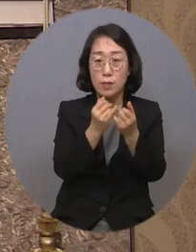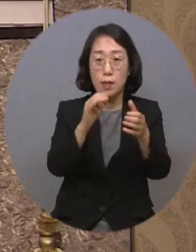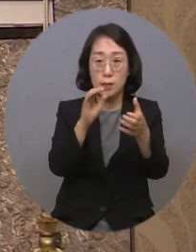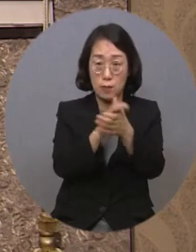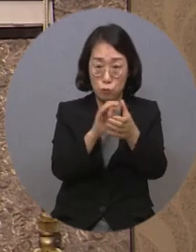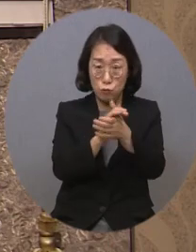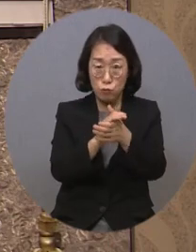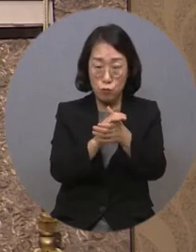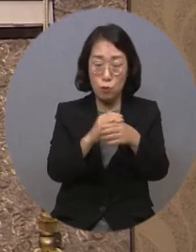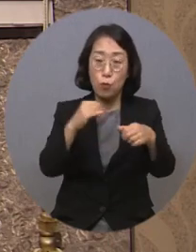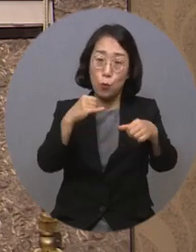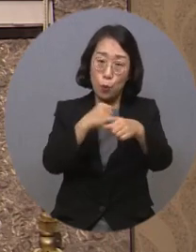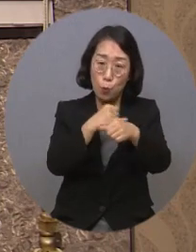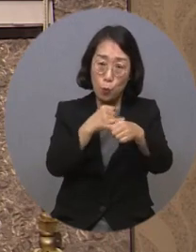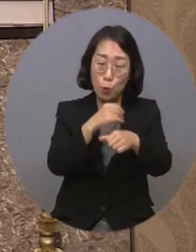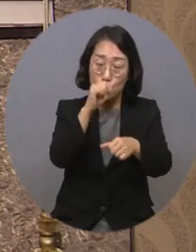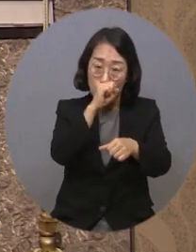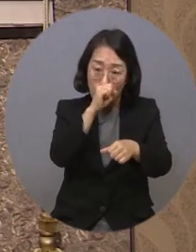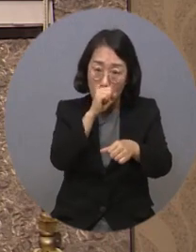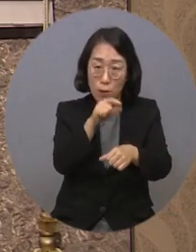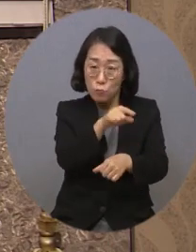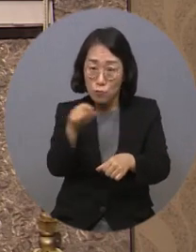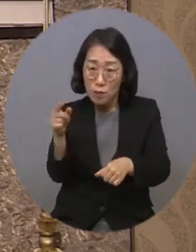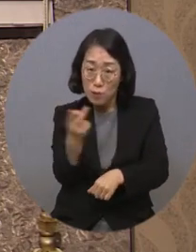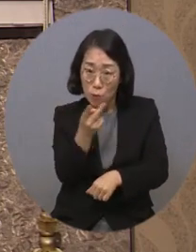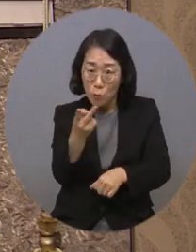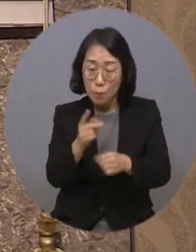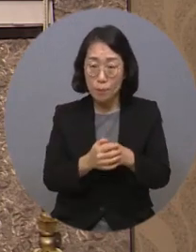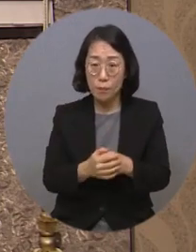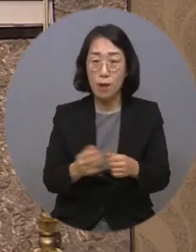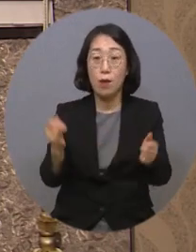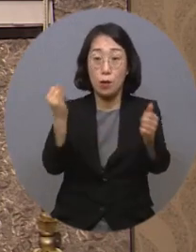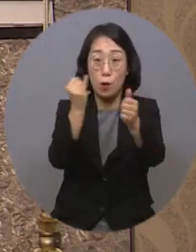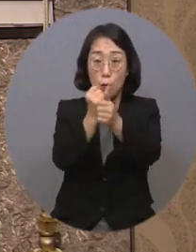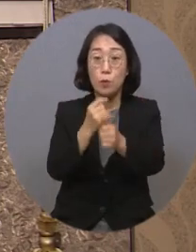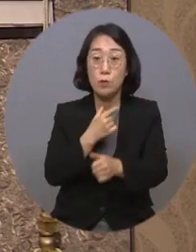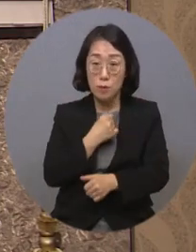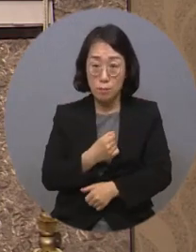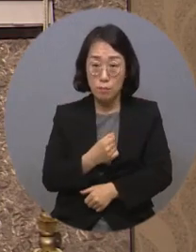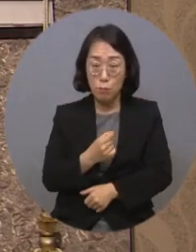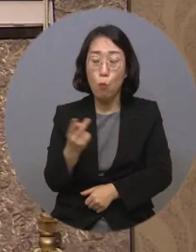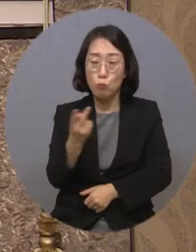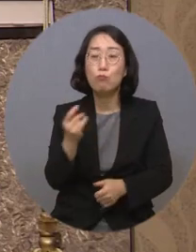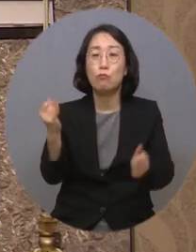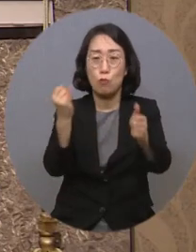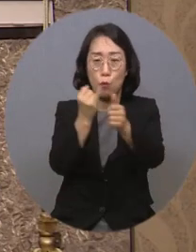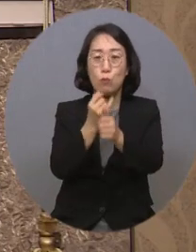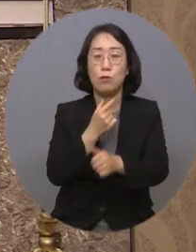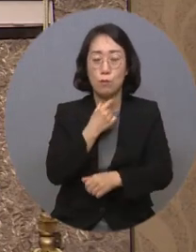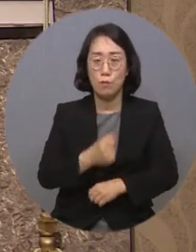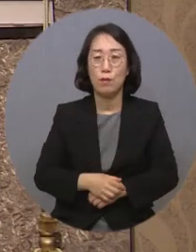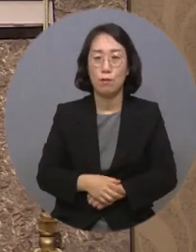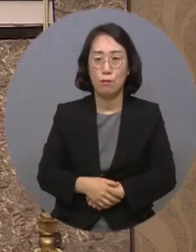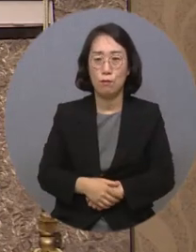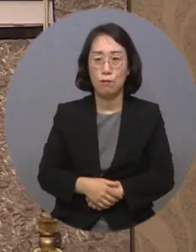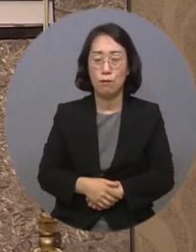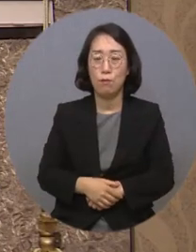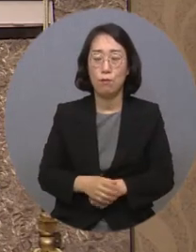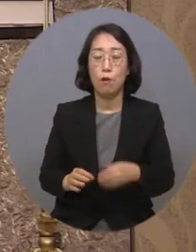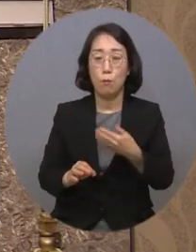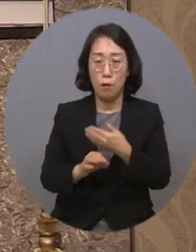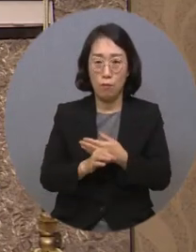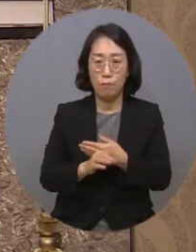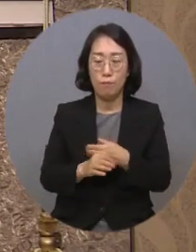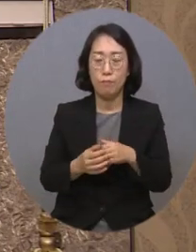좋아하게 되더라고요. 그래서 둘이 좋아하게 되고 야, 내가 결혼을 하고 싶냐고 물었더니 결혼을 하고 싶대요. 그래서 이제 그러면 이제